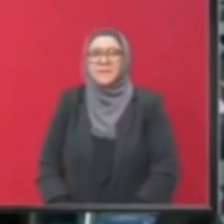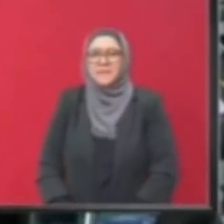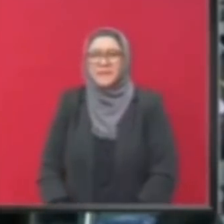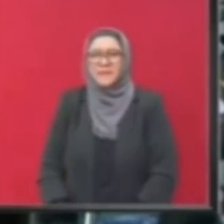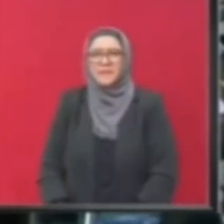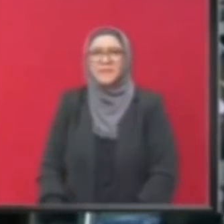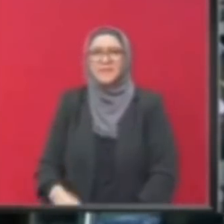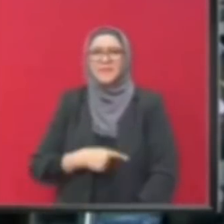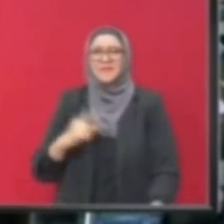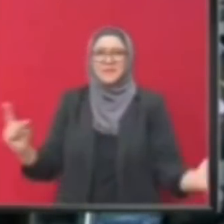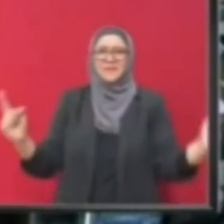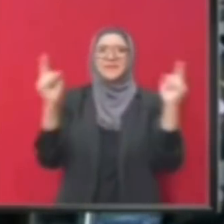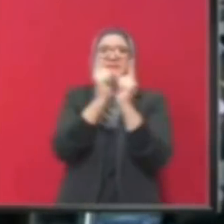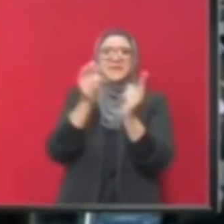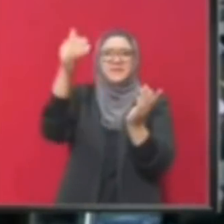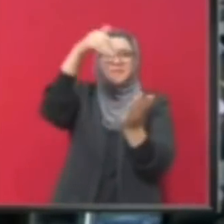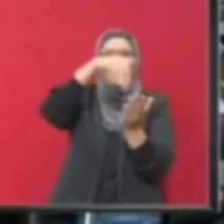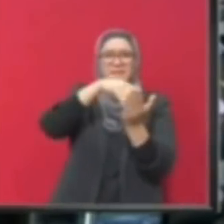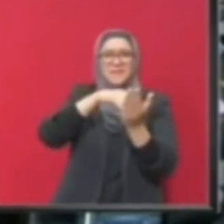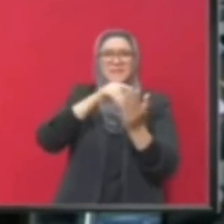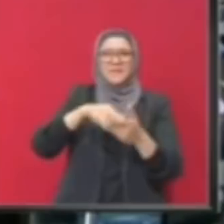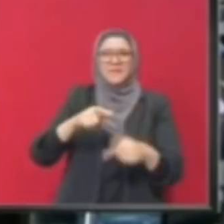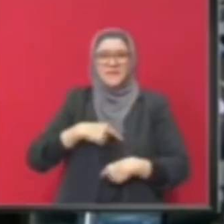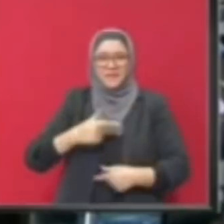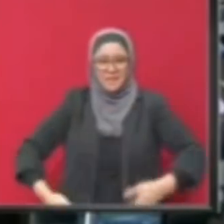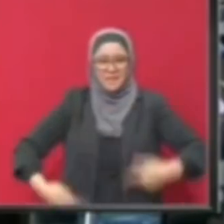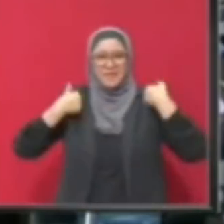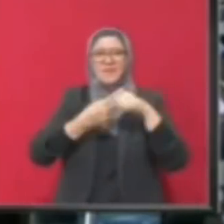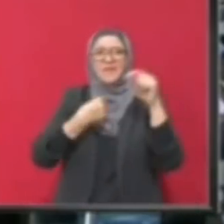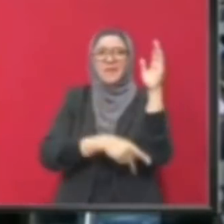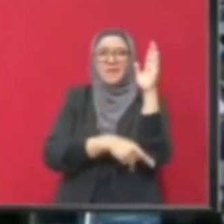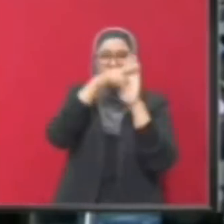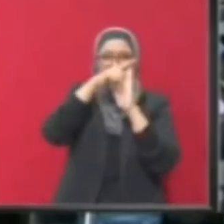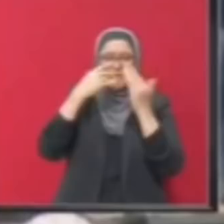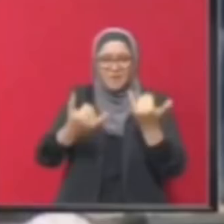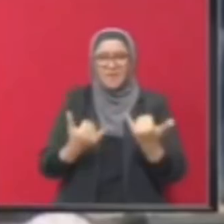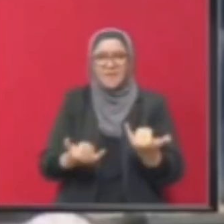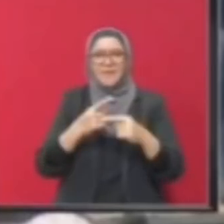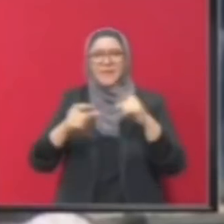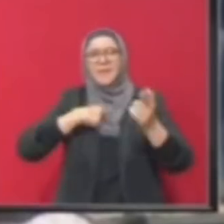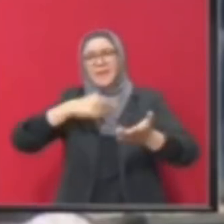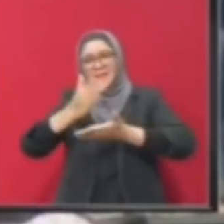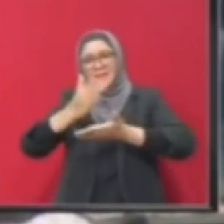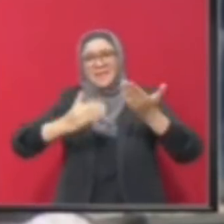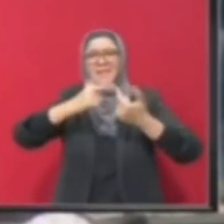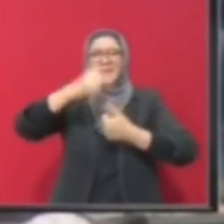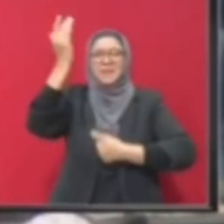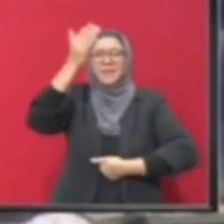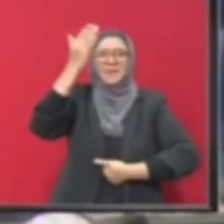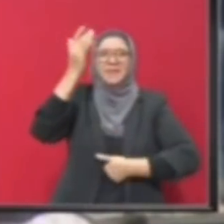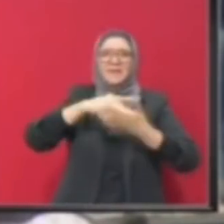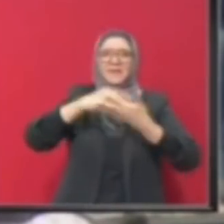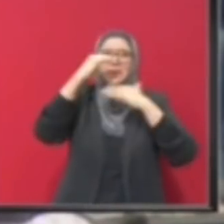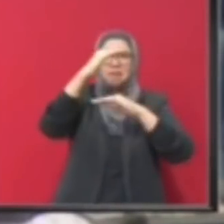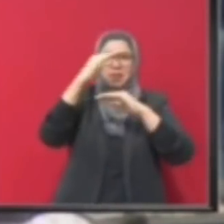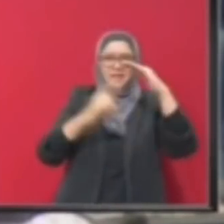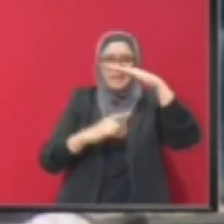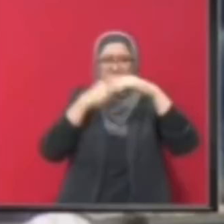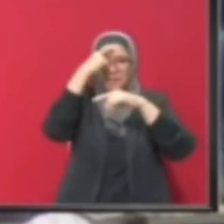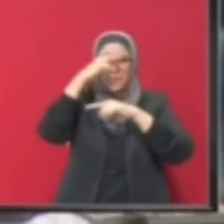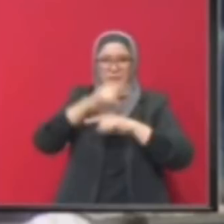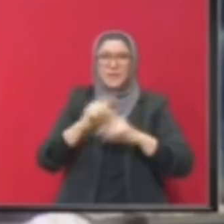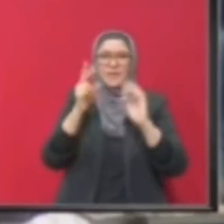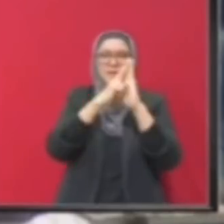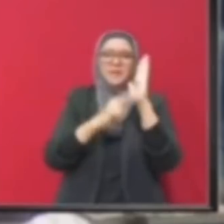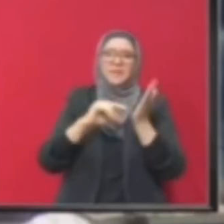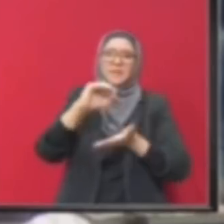Kena mereka ini merupakan golongan yang besar, majikan yang besar. Dan kita ini nak membina sebuah negara, bukan membina